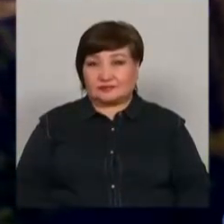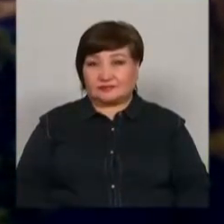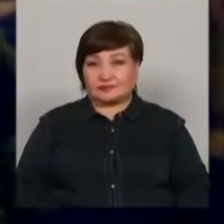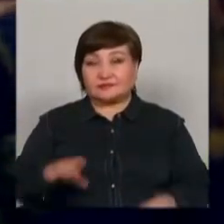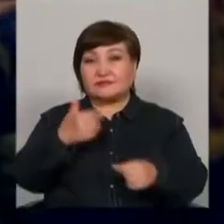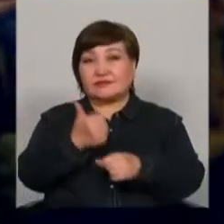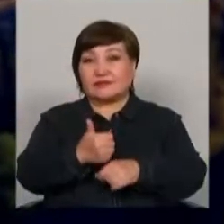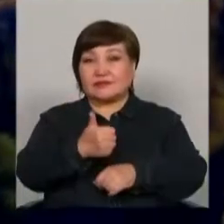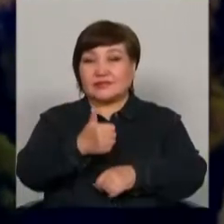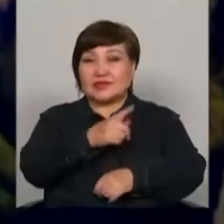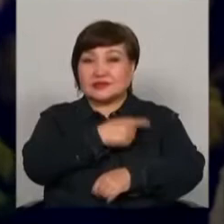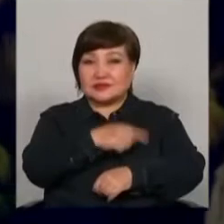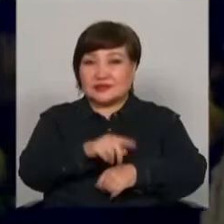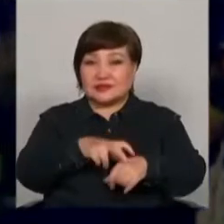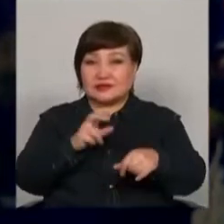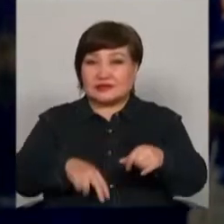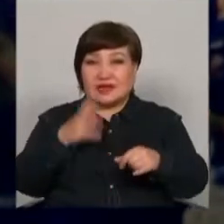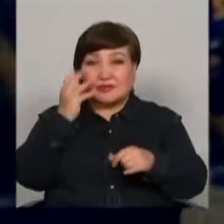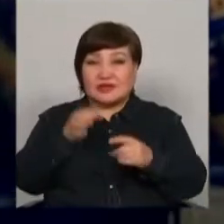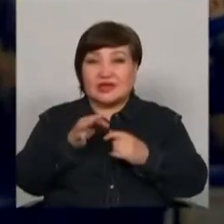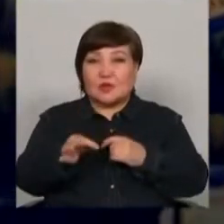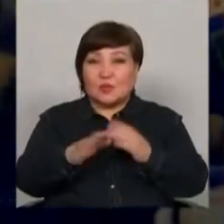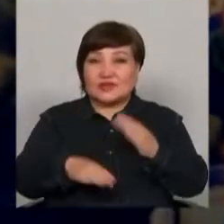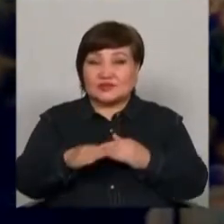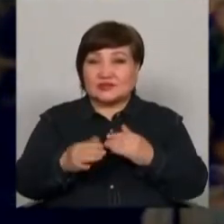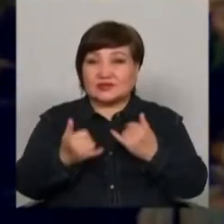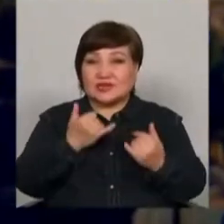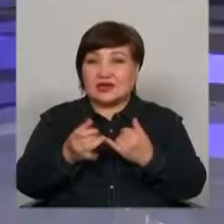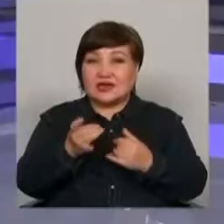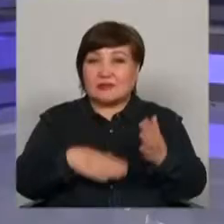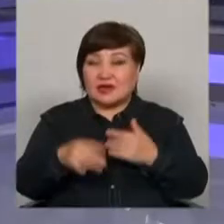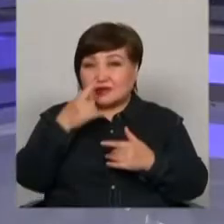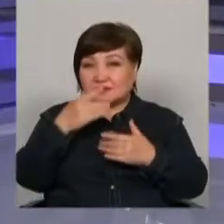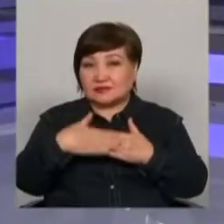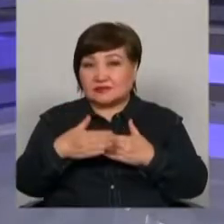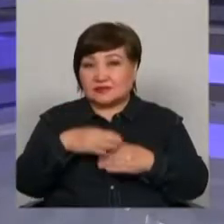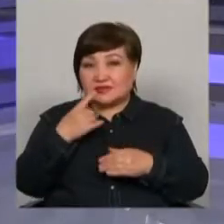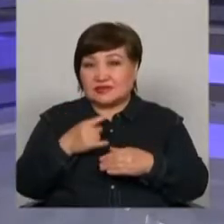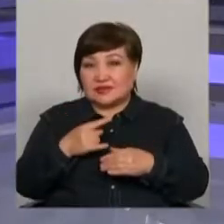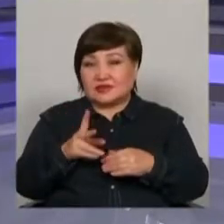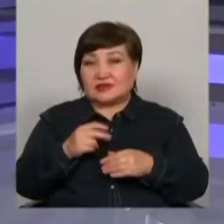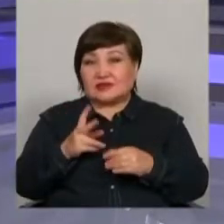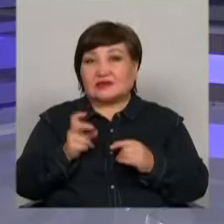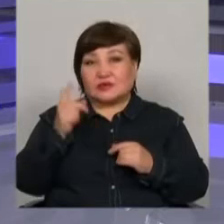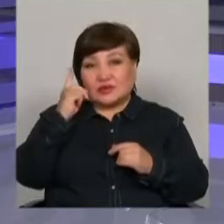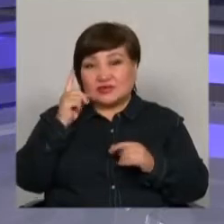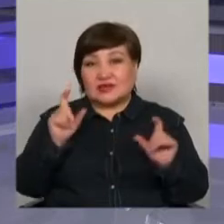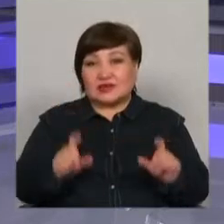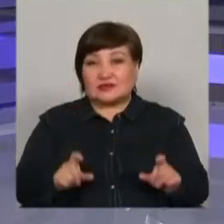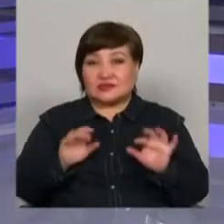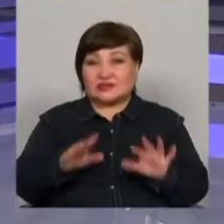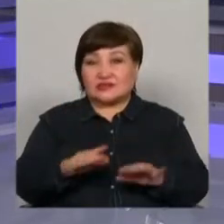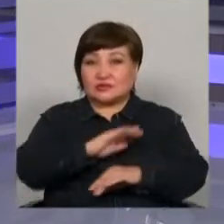мегаполистің, яғни Алматы қаласының сары аймаққа жақындап қалды деді. Қалай ойлайсыз, карантиндік шаралар күшейтілуі мүмкін бе? Әрине, егер